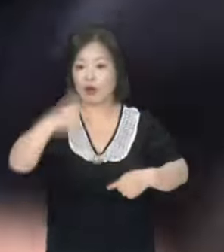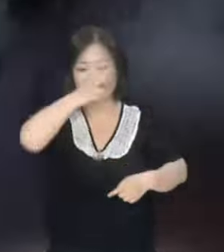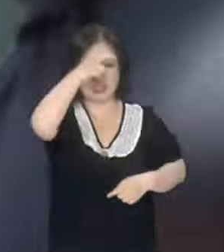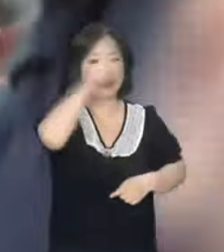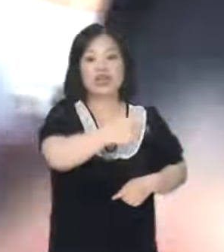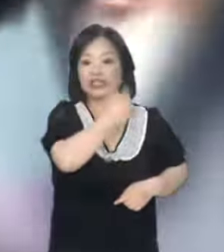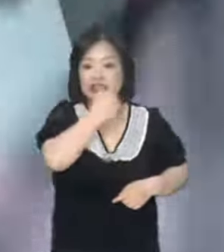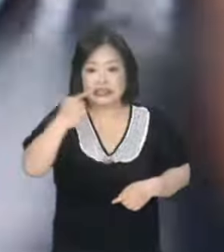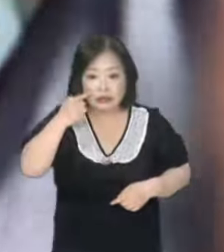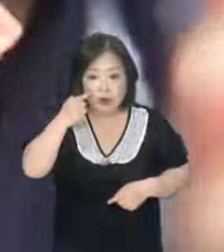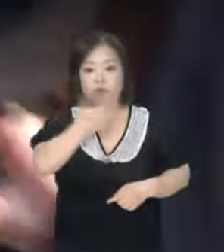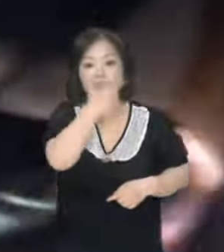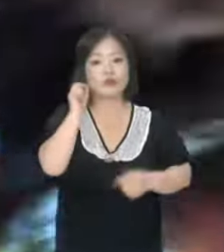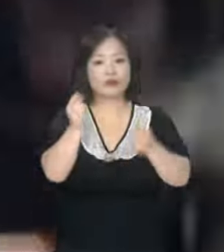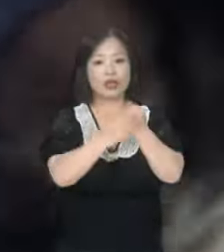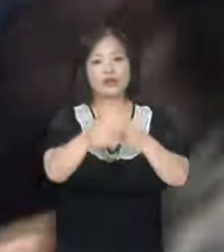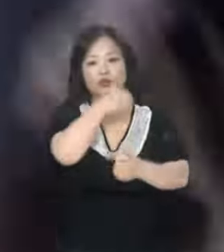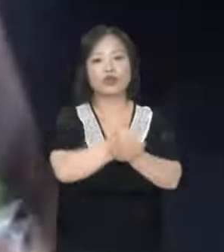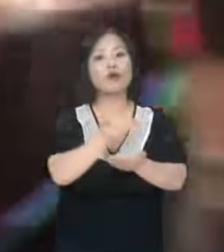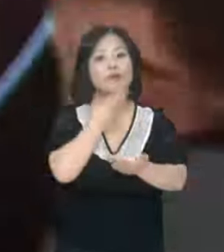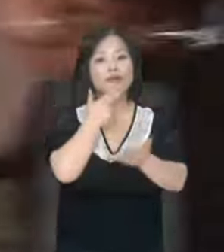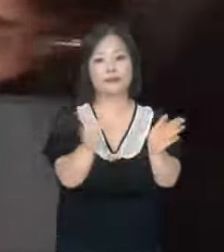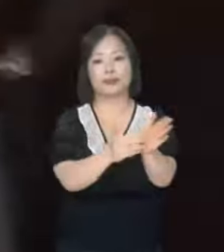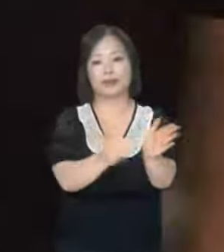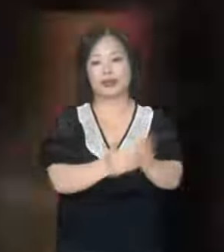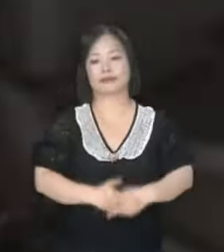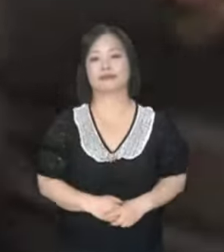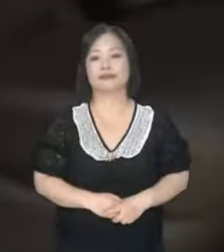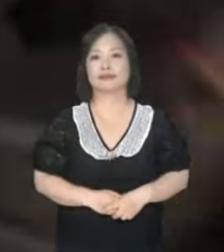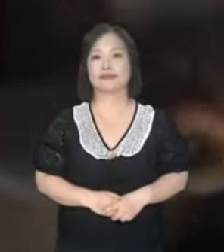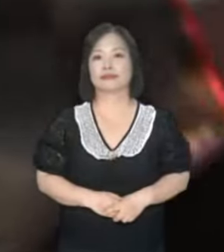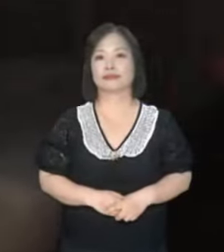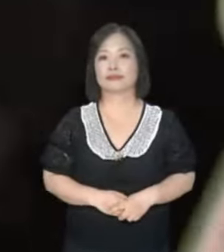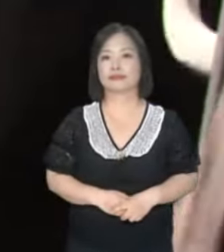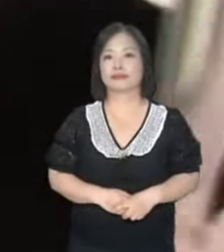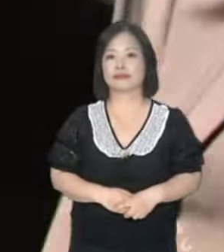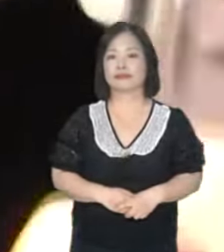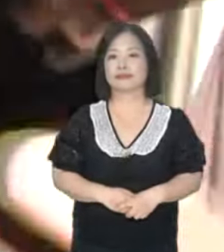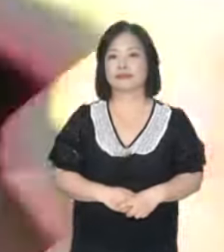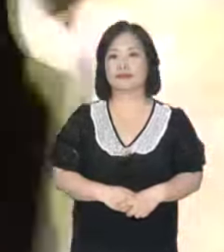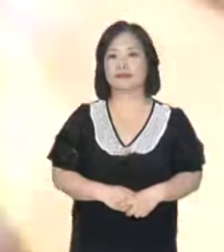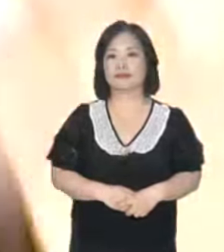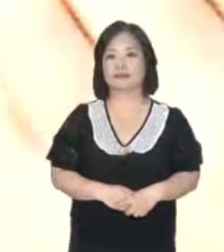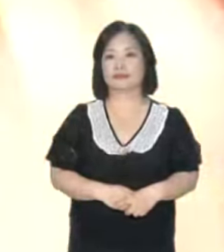증거 불충분으로 지난달 불기소 처분했습니다 연합뉴스 이현입니다